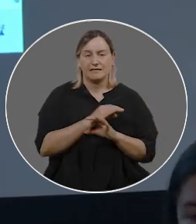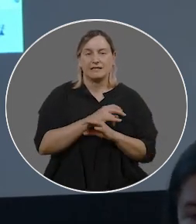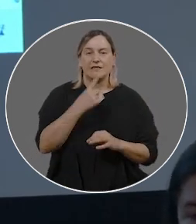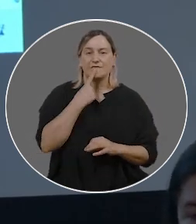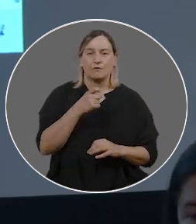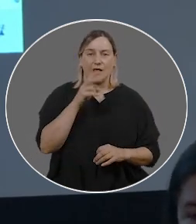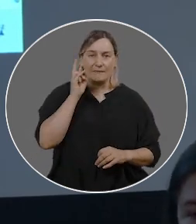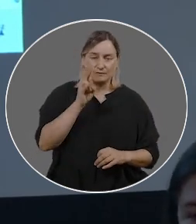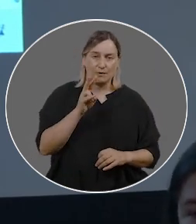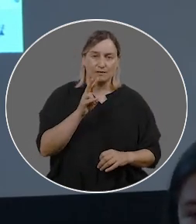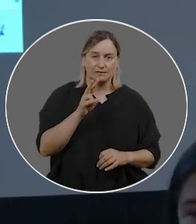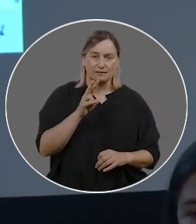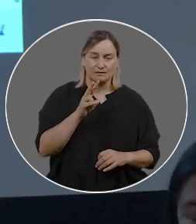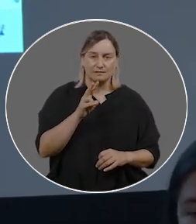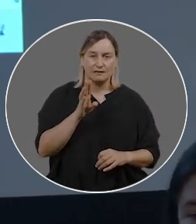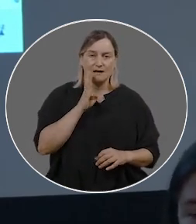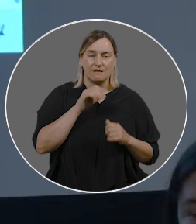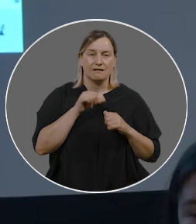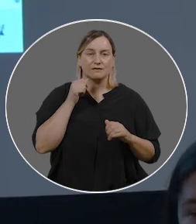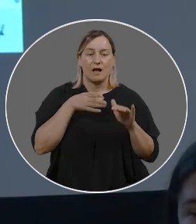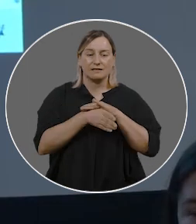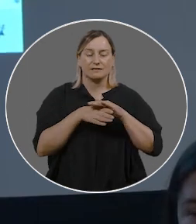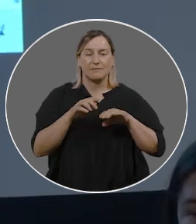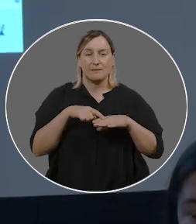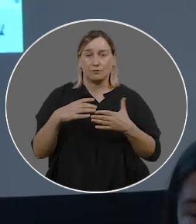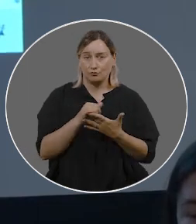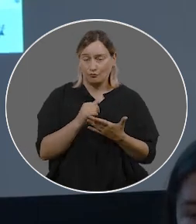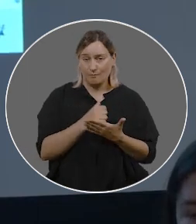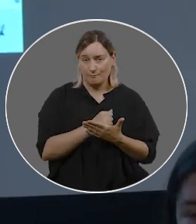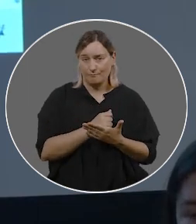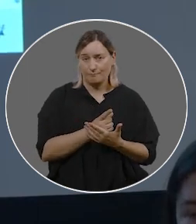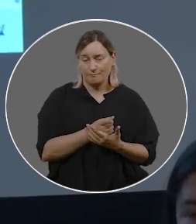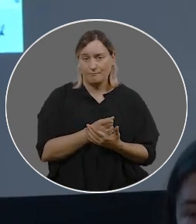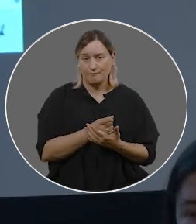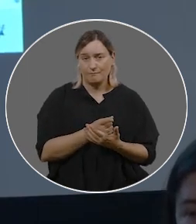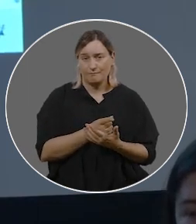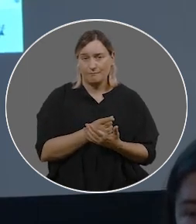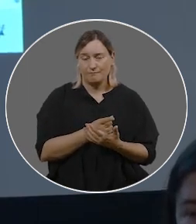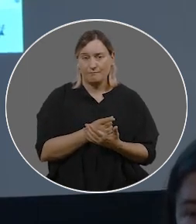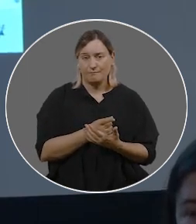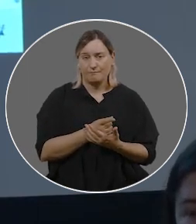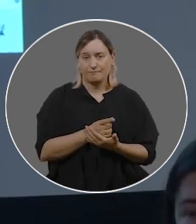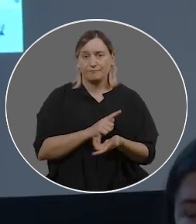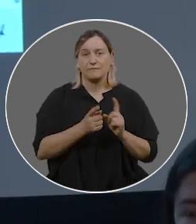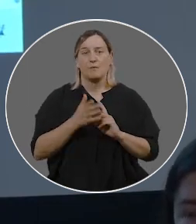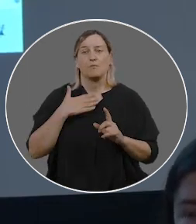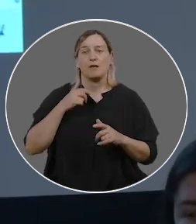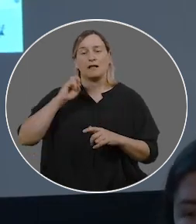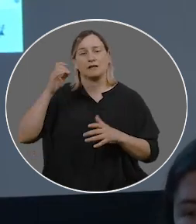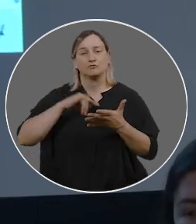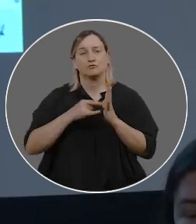diguéssim, el que deies tu d'accessible per tothom. I en canvi, potser també altres solucions, estava